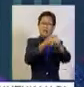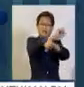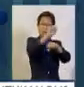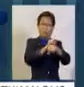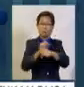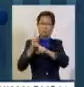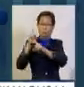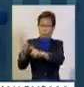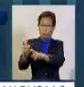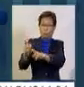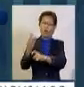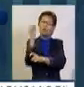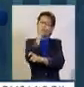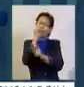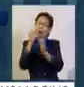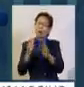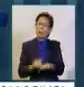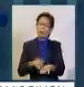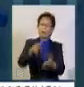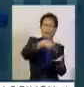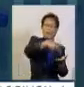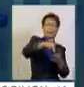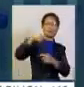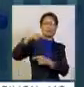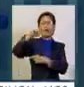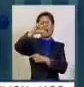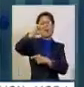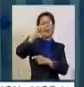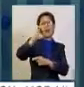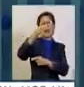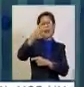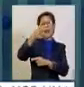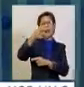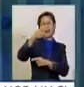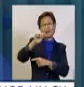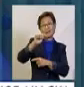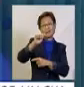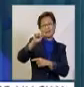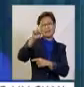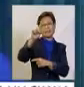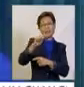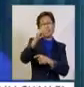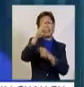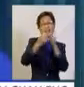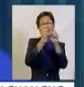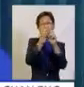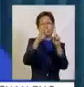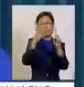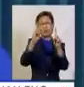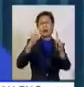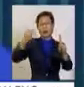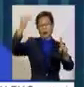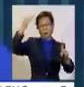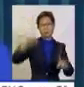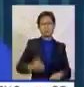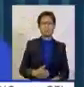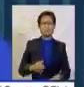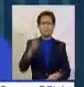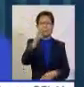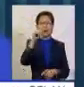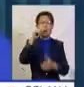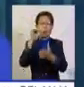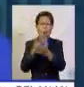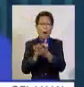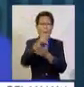Aero Zaini yang berduet dengannya pada konsert legenda 60-an yang lalu. Bidiva sempat menemui Maria yang juga bekas